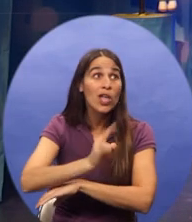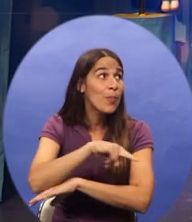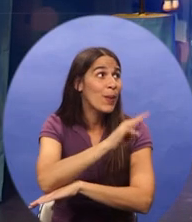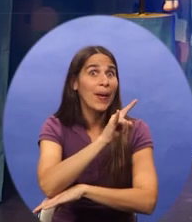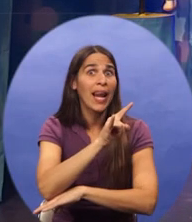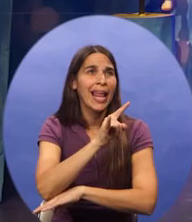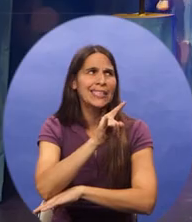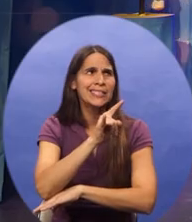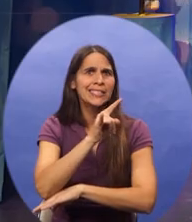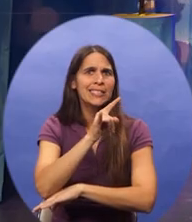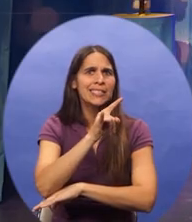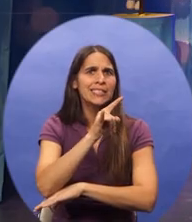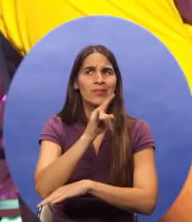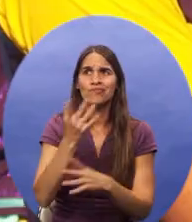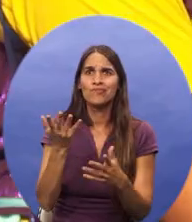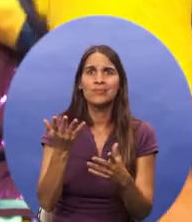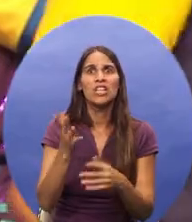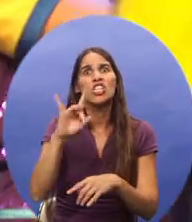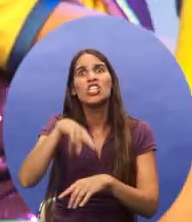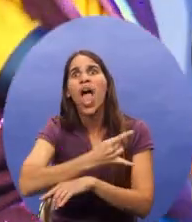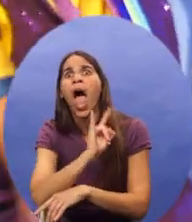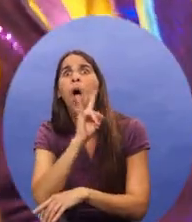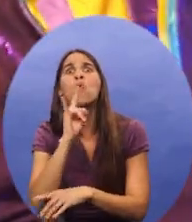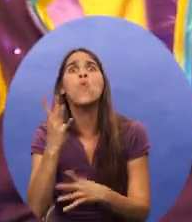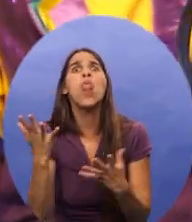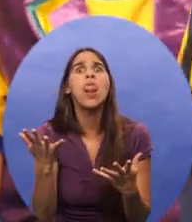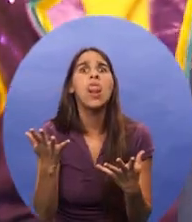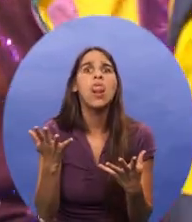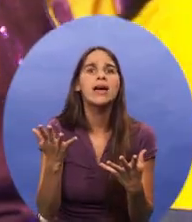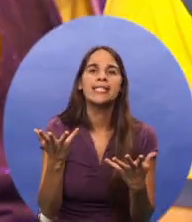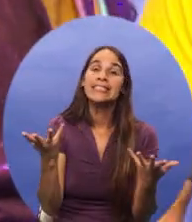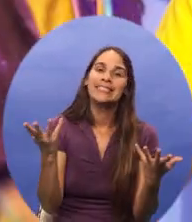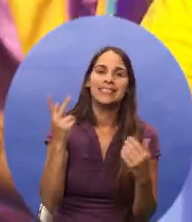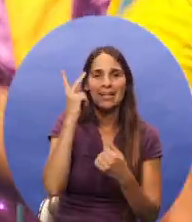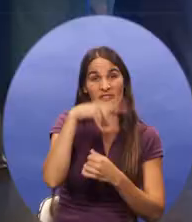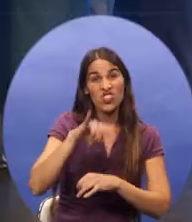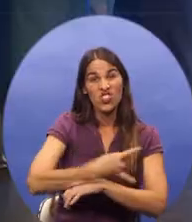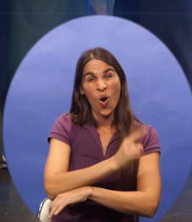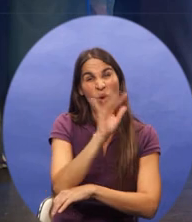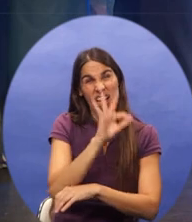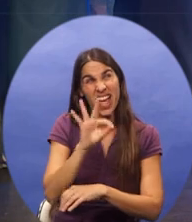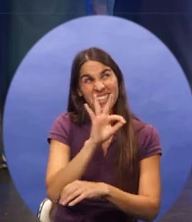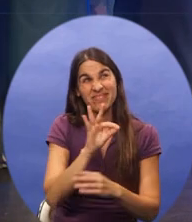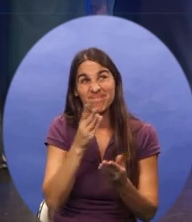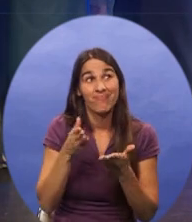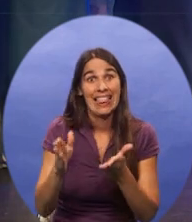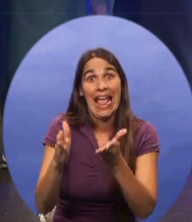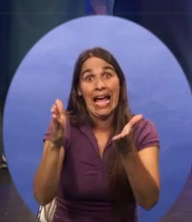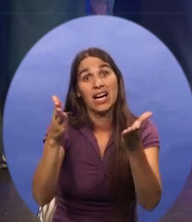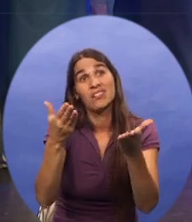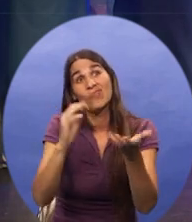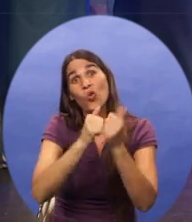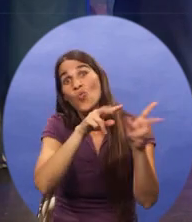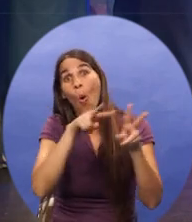שאול! טוב. אני מבין ששאול עדיין